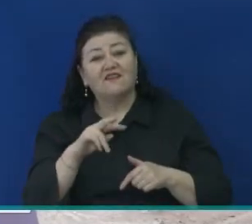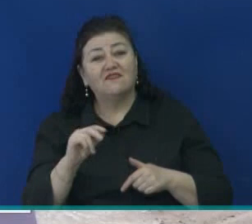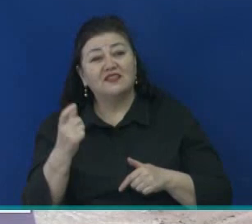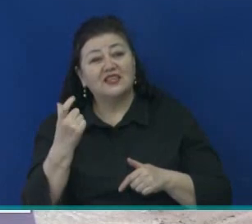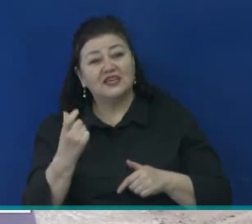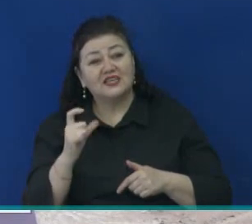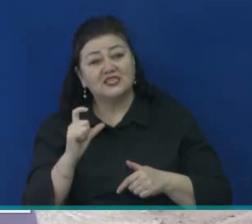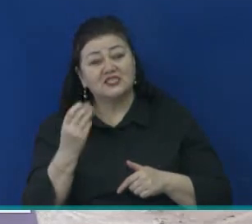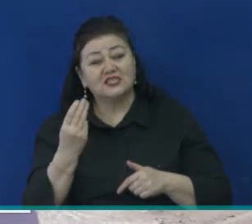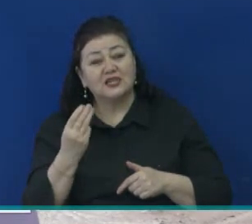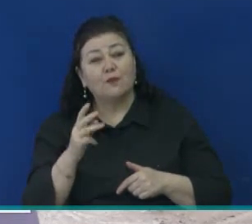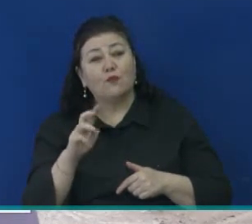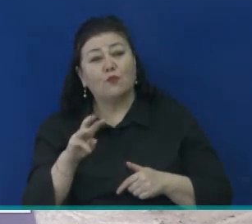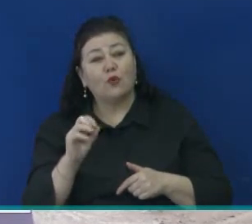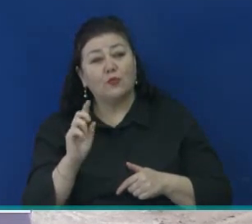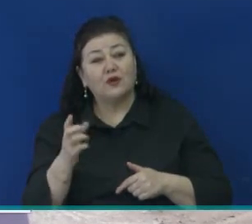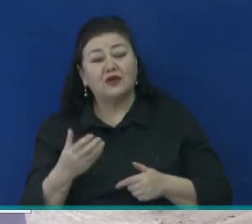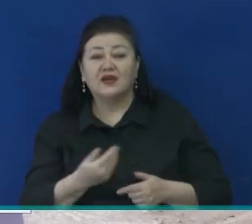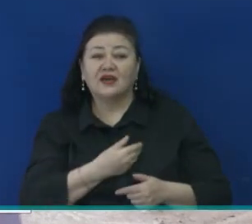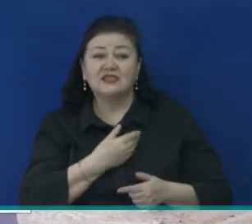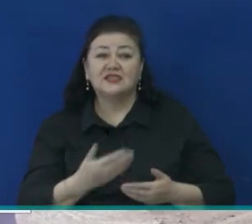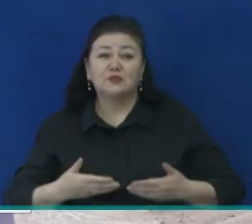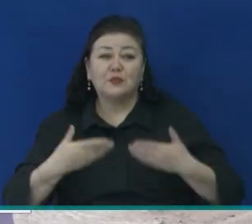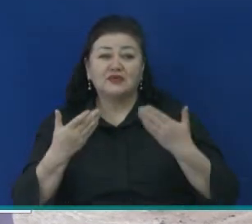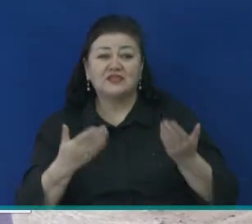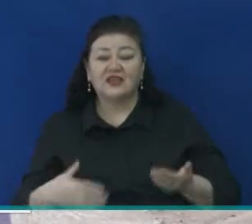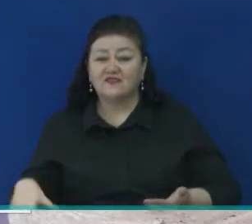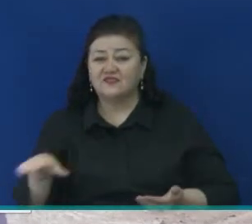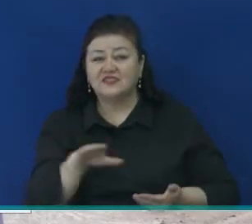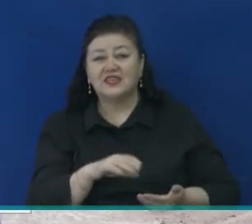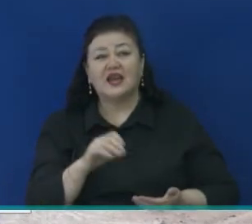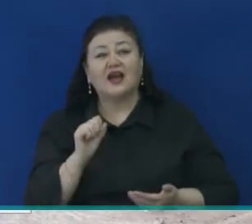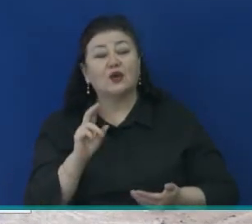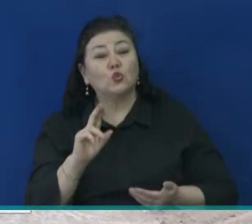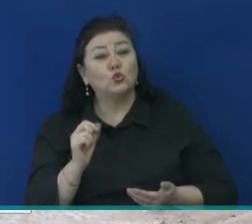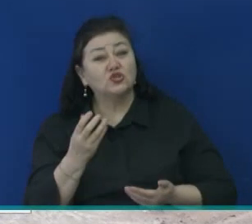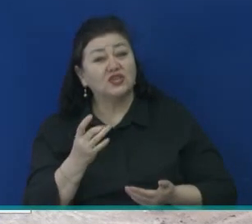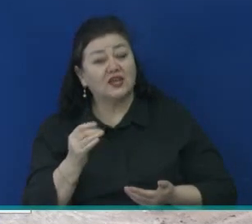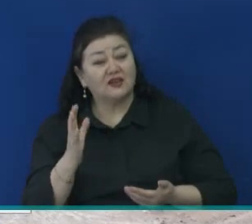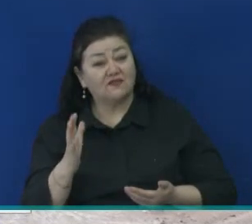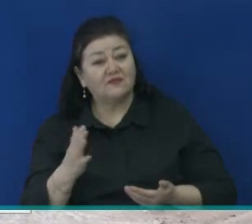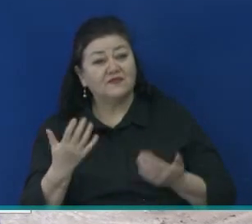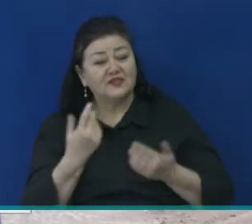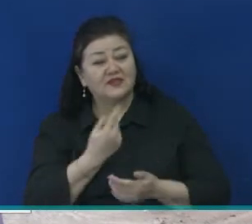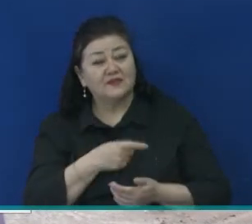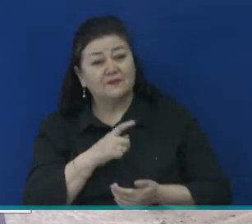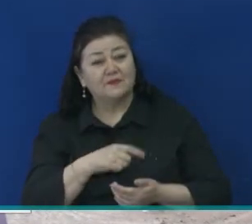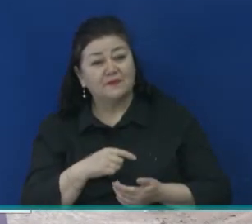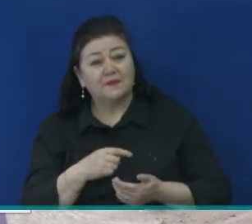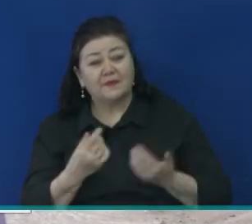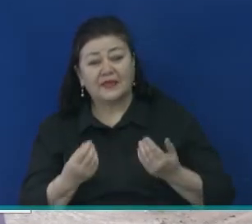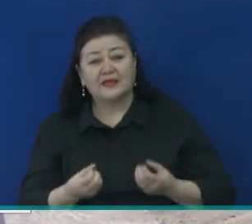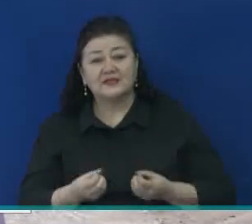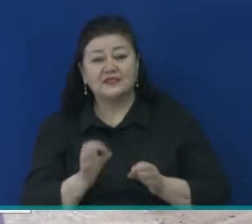случаем, хотелось бы поздравить всех акушерок с таким. Осы мүмкіндікті пайдалана отырып, Абай облысының барлық акушерлерін